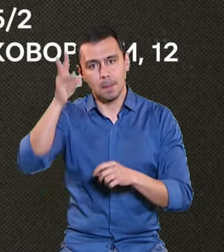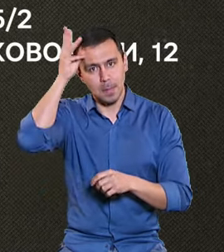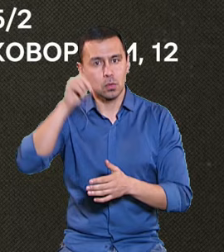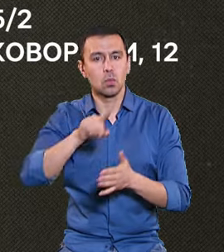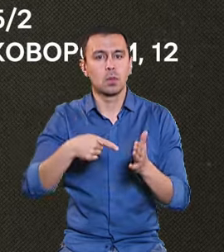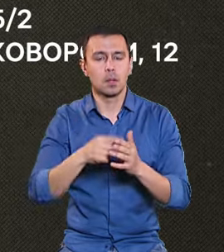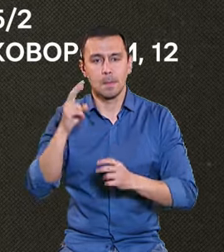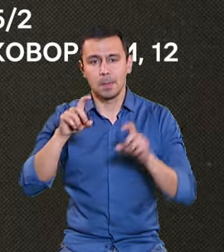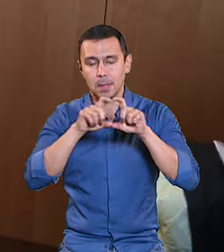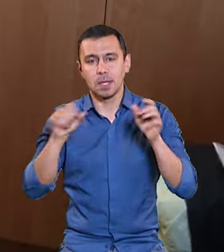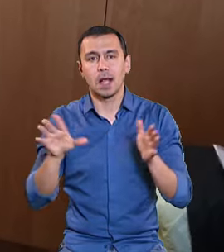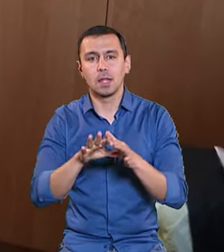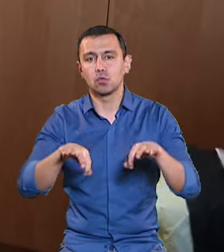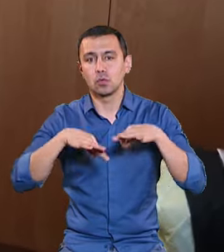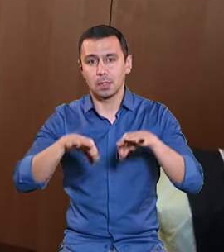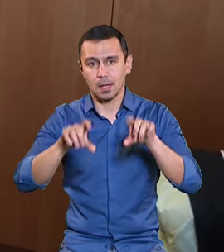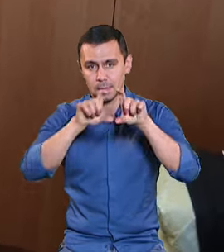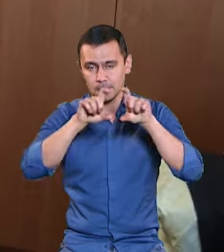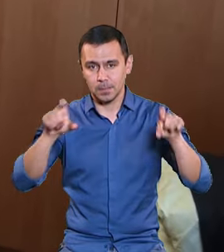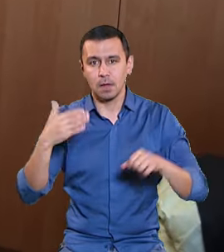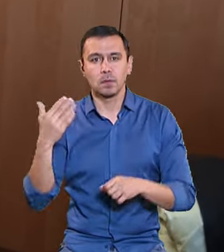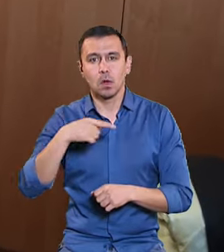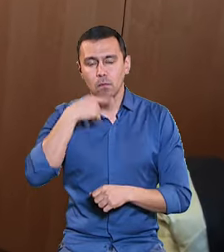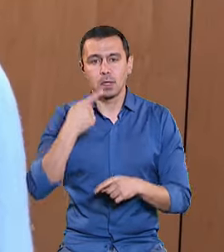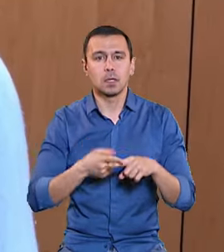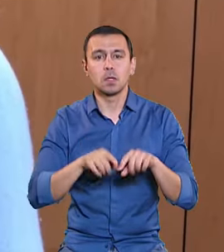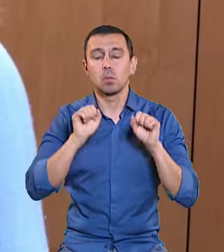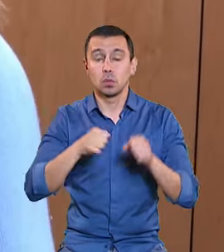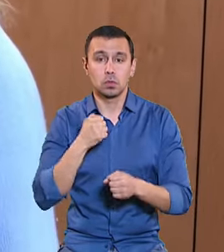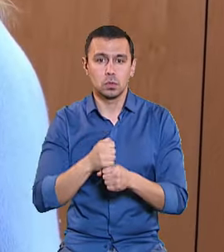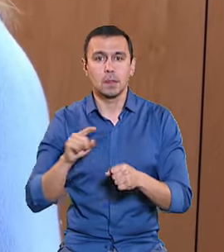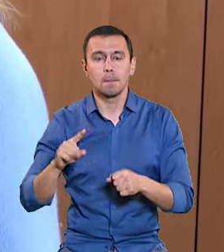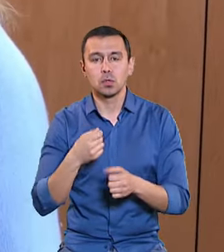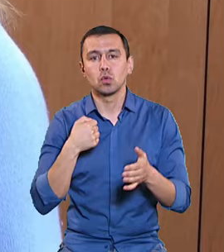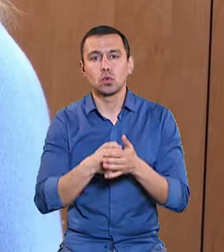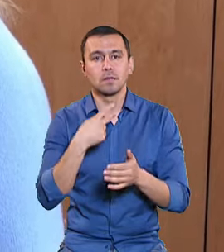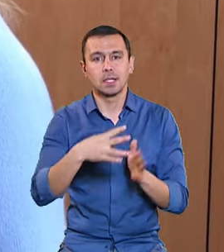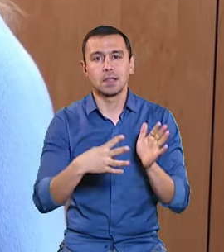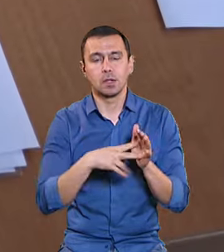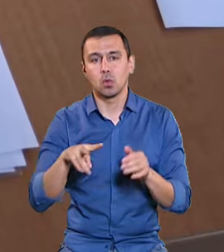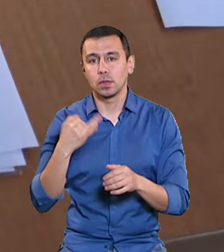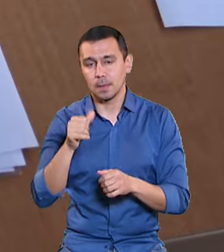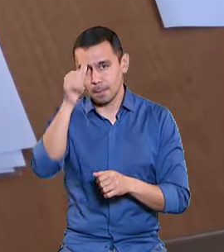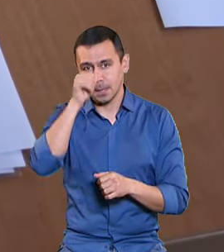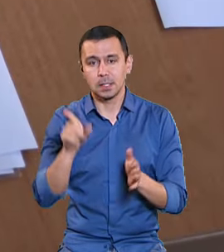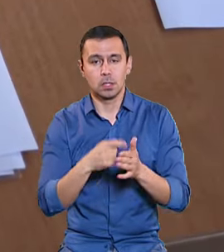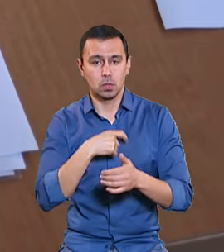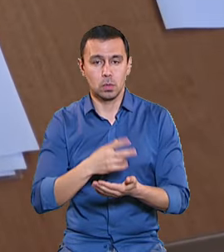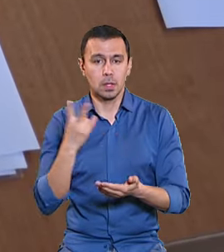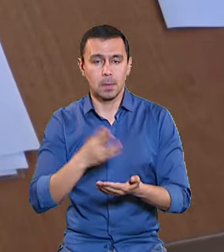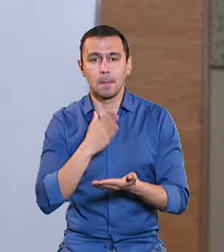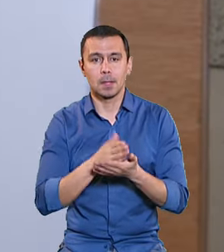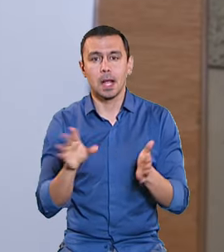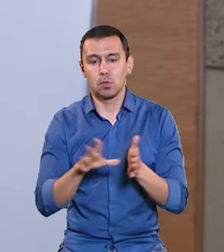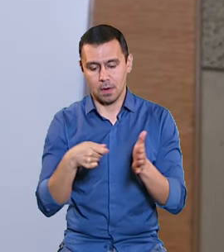комунального підприємства «Електротранс» Наталя Свистун. За її словами, це можна зробити з 1 до 29 лютого. З собою потрібно мати